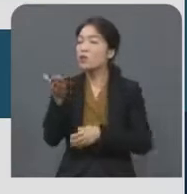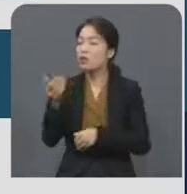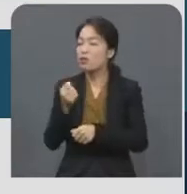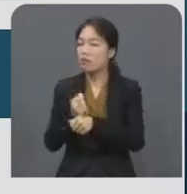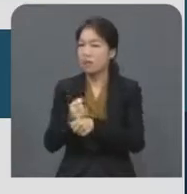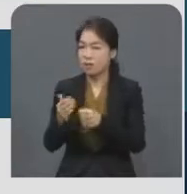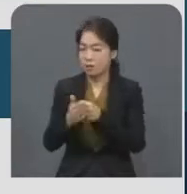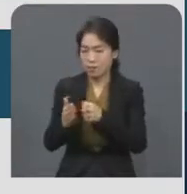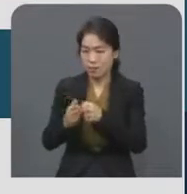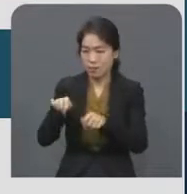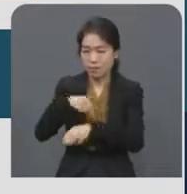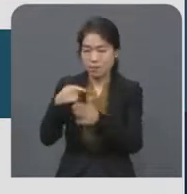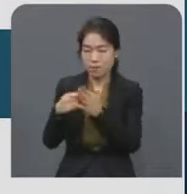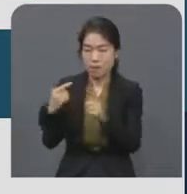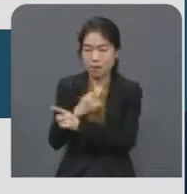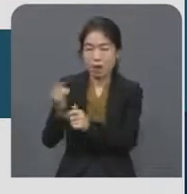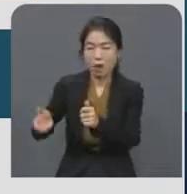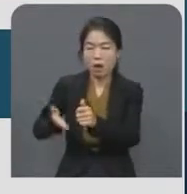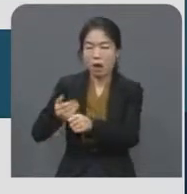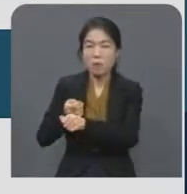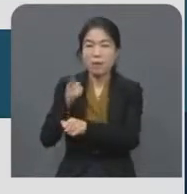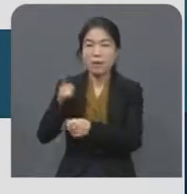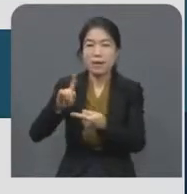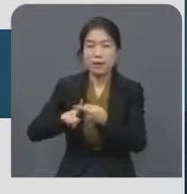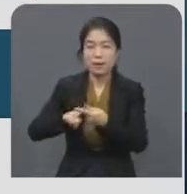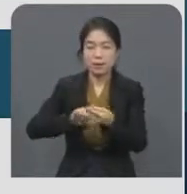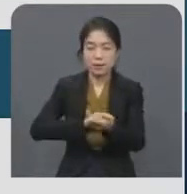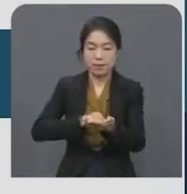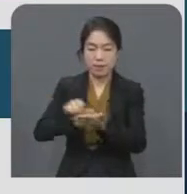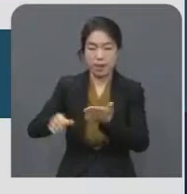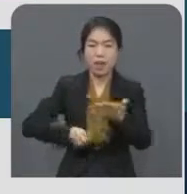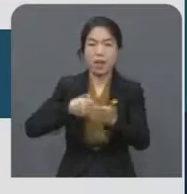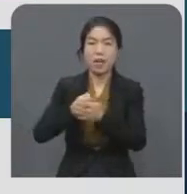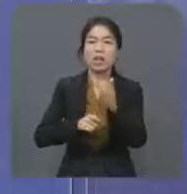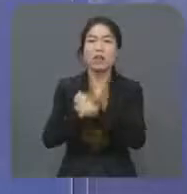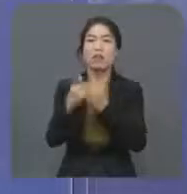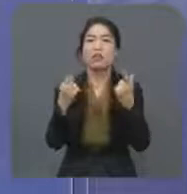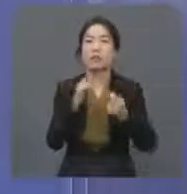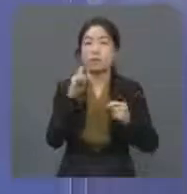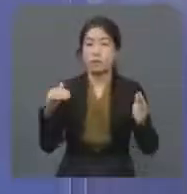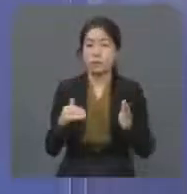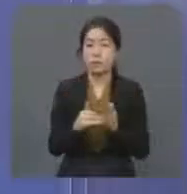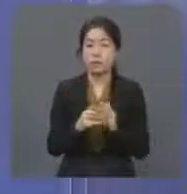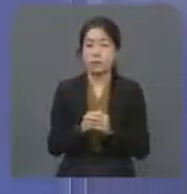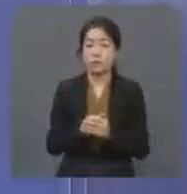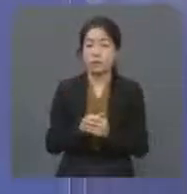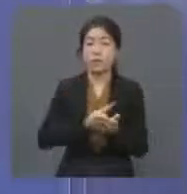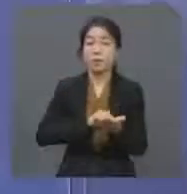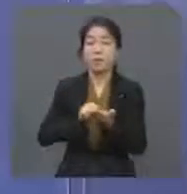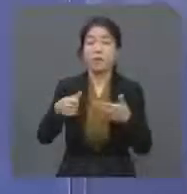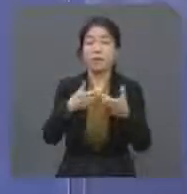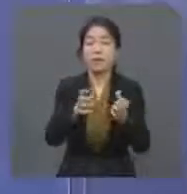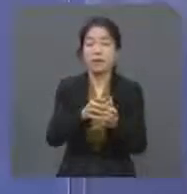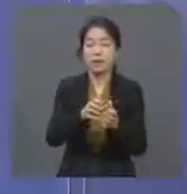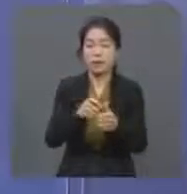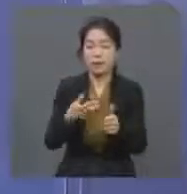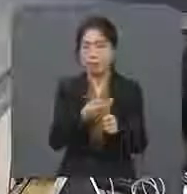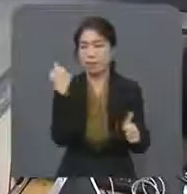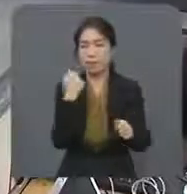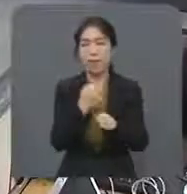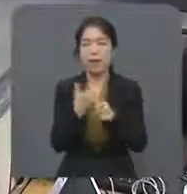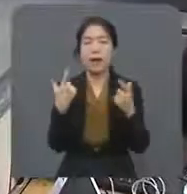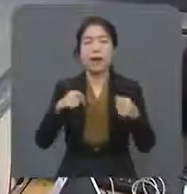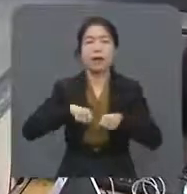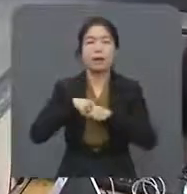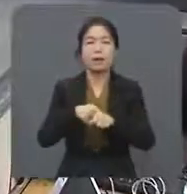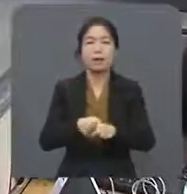제안함으로써 회유를 시도한 점 등을 제명 결정 배경으로 설명했습니다. 제명은 당적을 박탈하고 강제 출당하는 징계